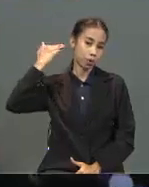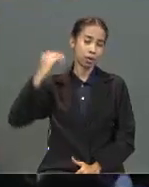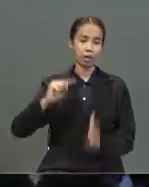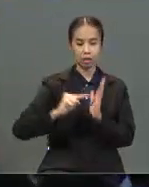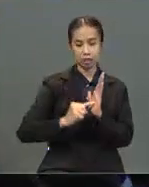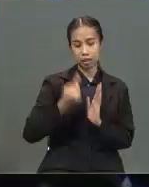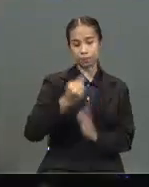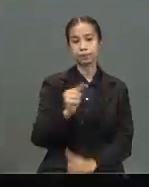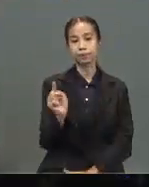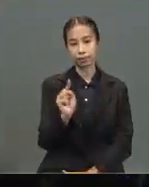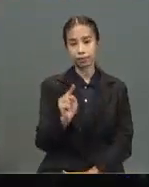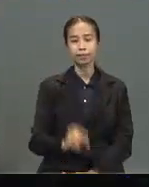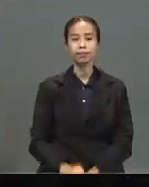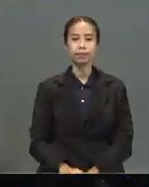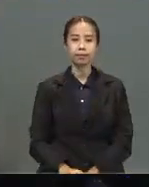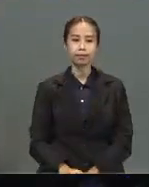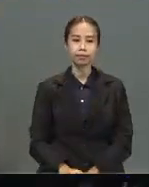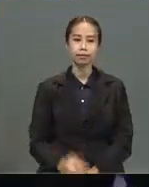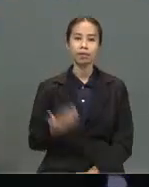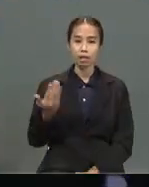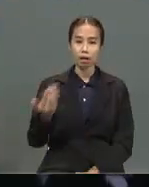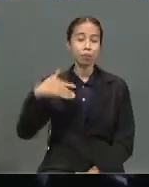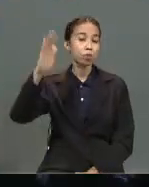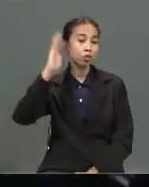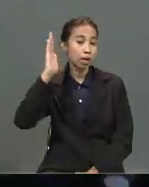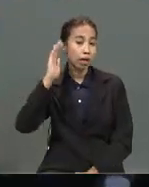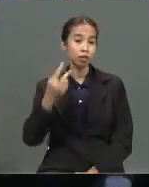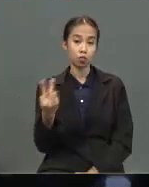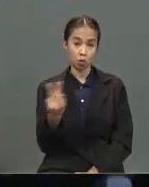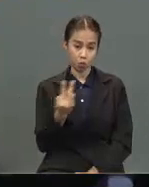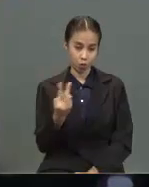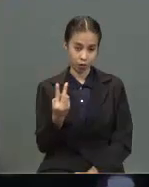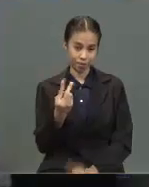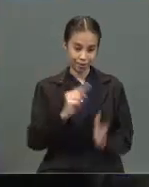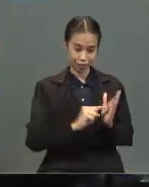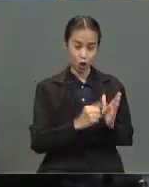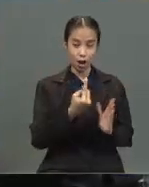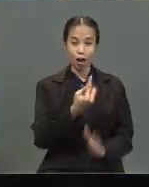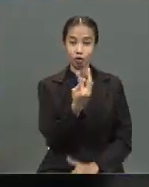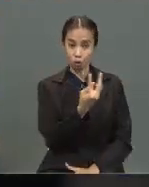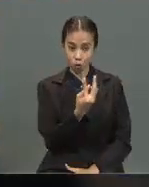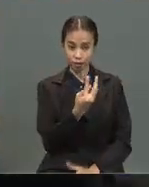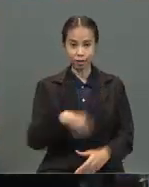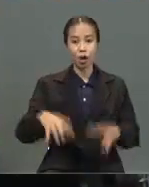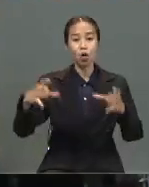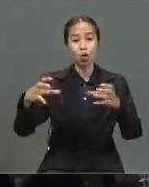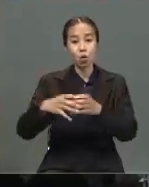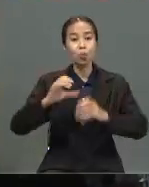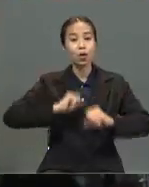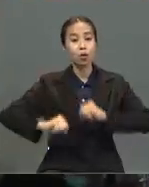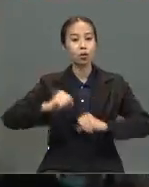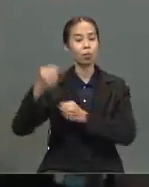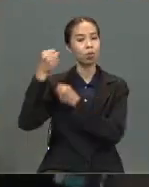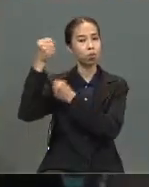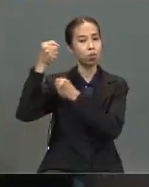มาจากเรื่องของการที่ที่ใน unknownและนายภานุพงศ์เนี่ยเป็นผู้ต้องหา 2คนแรกนะครับในคดีชุมนุมเยาวชนโปรดแพง